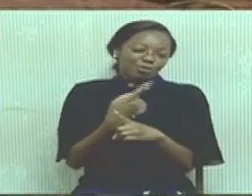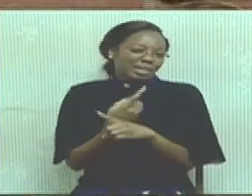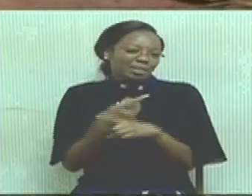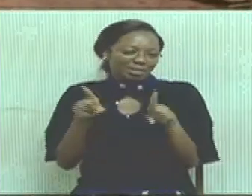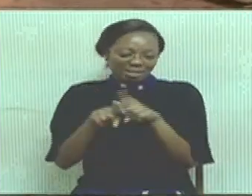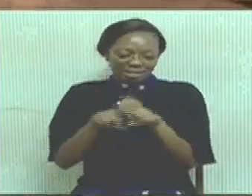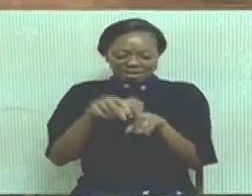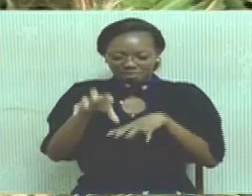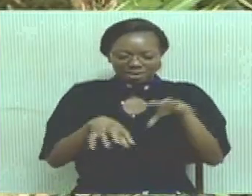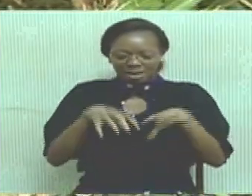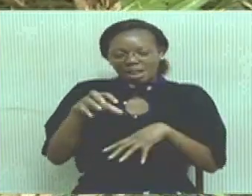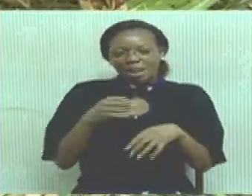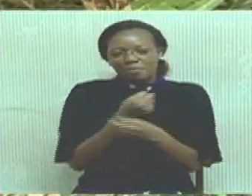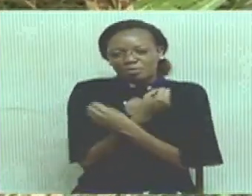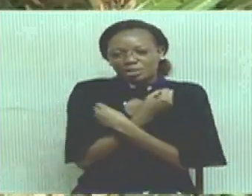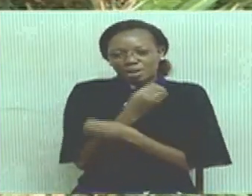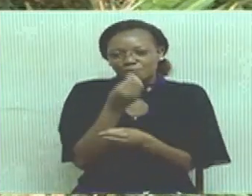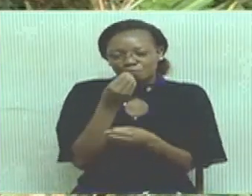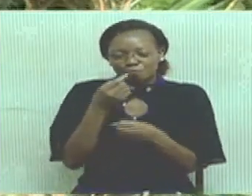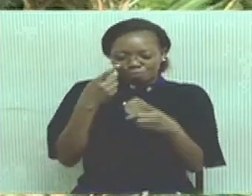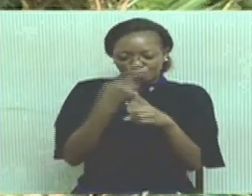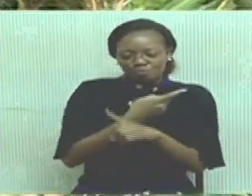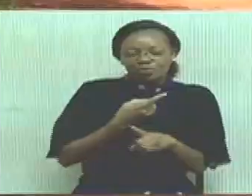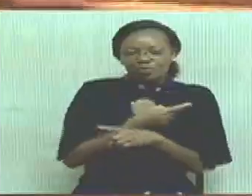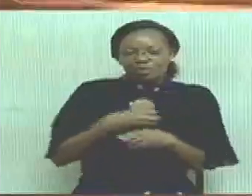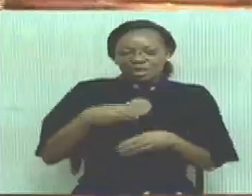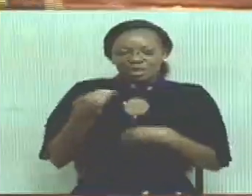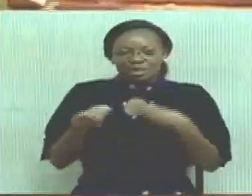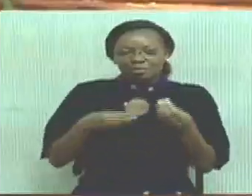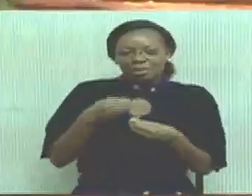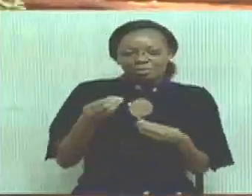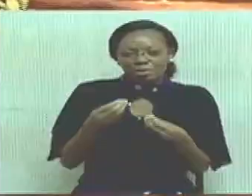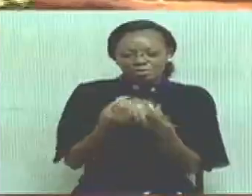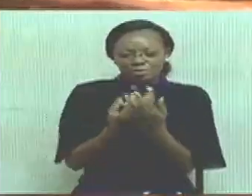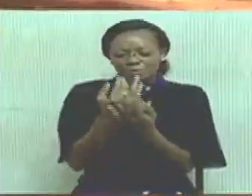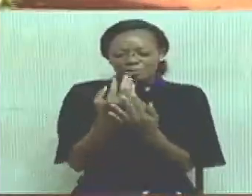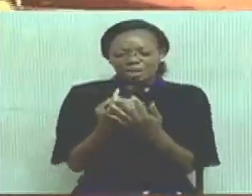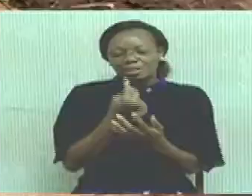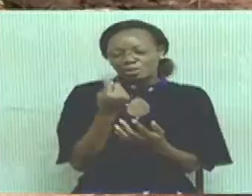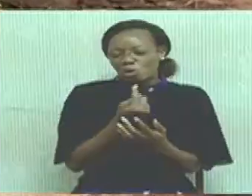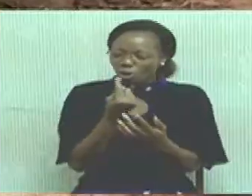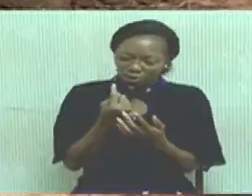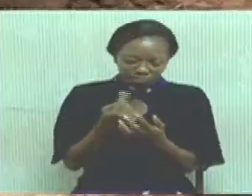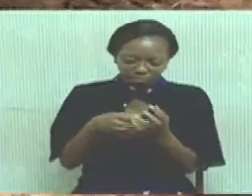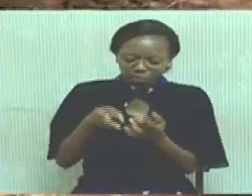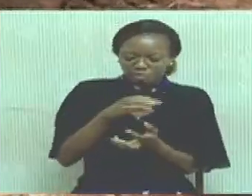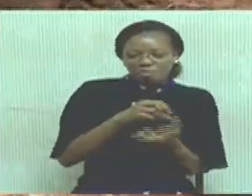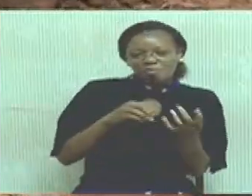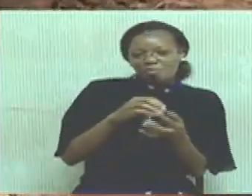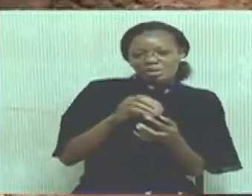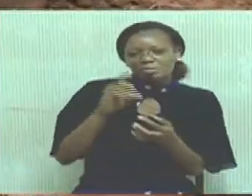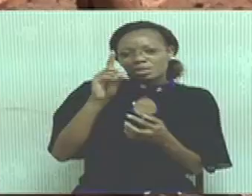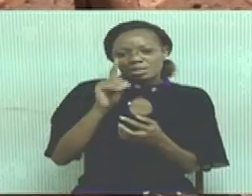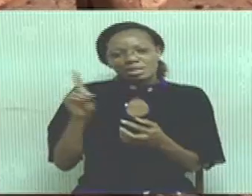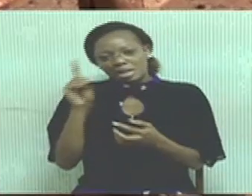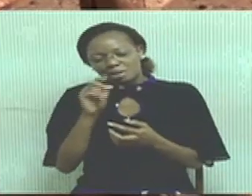binadamu hupenda kula vyakula aina tofauti, ndivyo ilivyo na wanyama. Usimpe ng'ombe wako napia pekee,